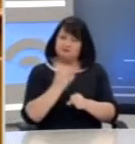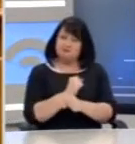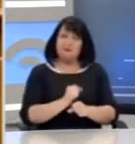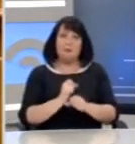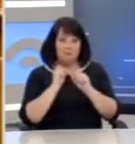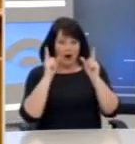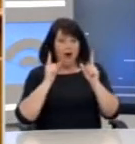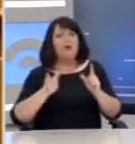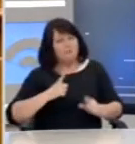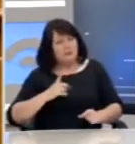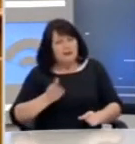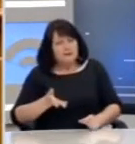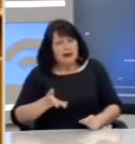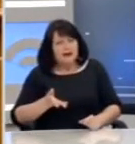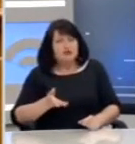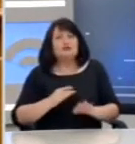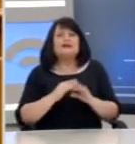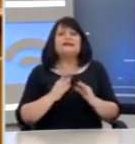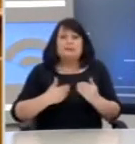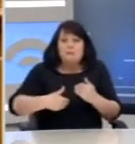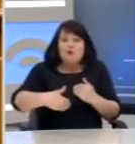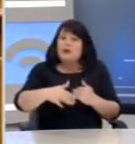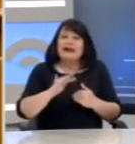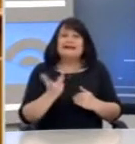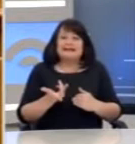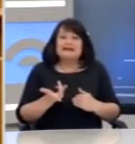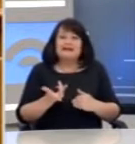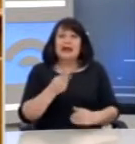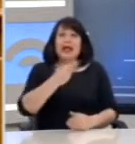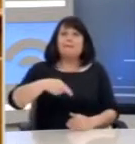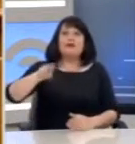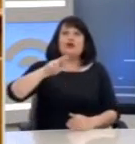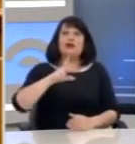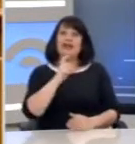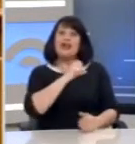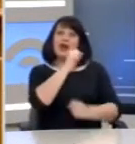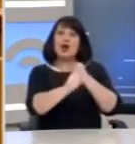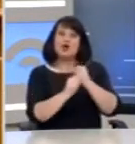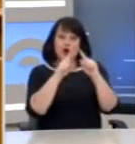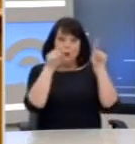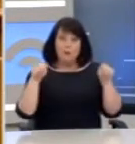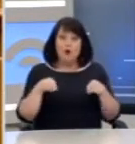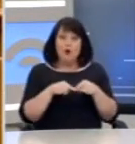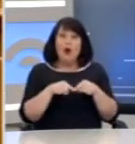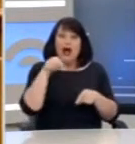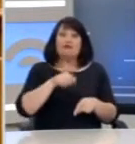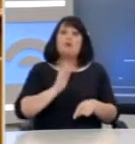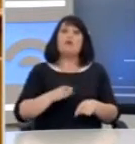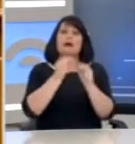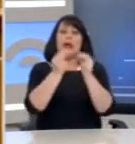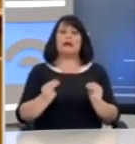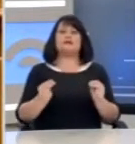οικονομικά. Η απάντηση βρίσκεται στην πορεία των επιτοκίων των δεκαετών ομολόγων, όπως